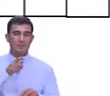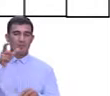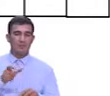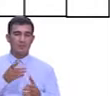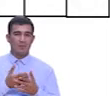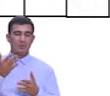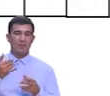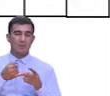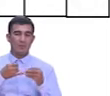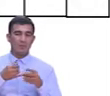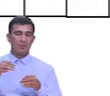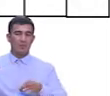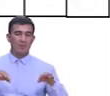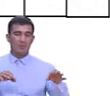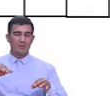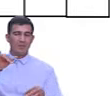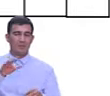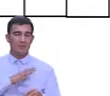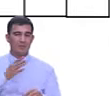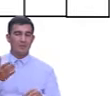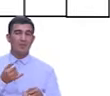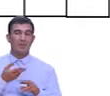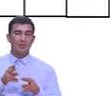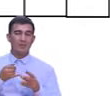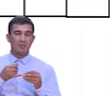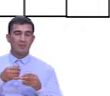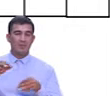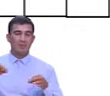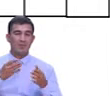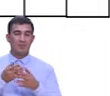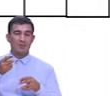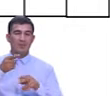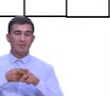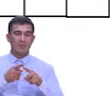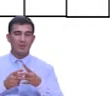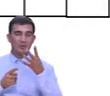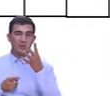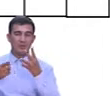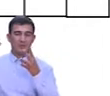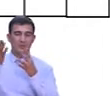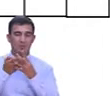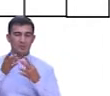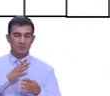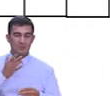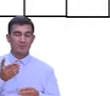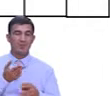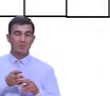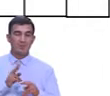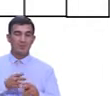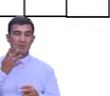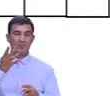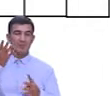kvadrat shaklidagi tomorqasi bor edi. U tomorqaning chorak qismini chizmada ko'rsatilgandek